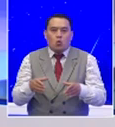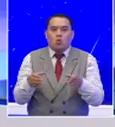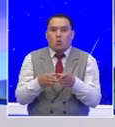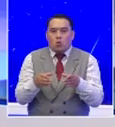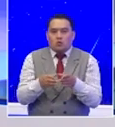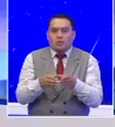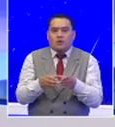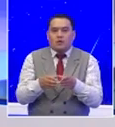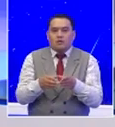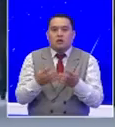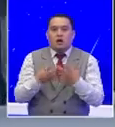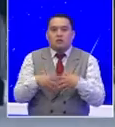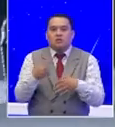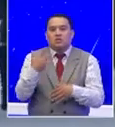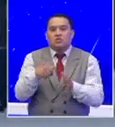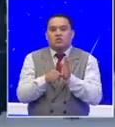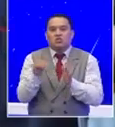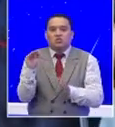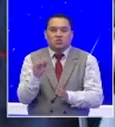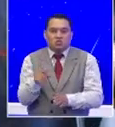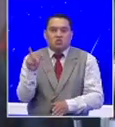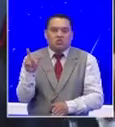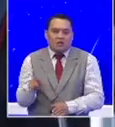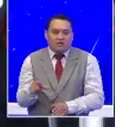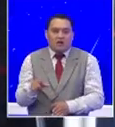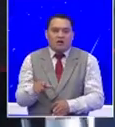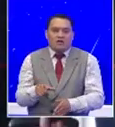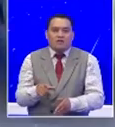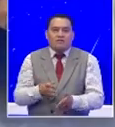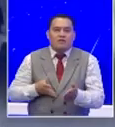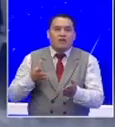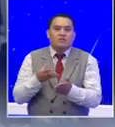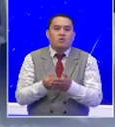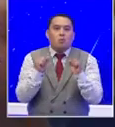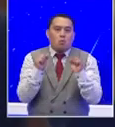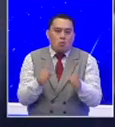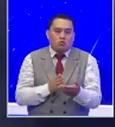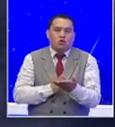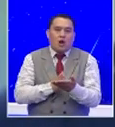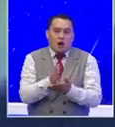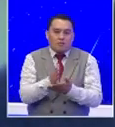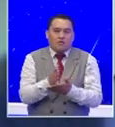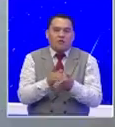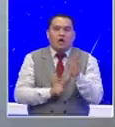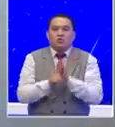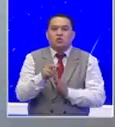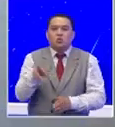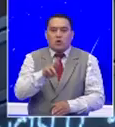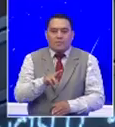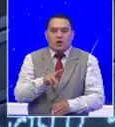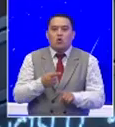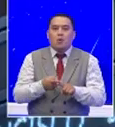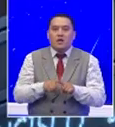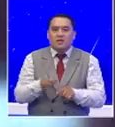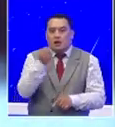JAL насчитывает порядка 36 тысяч человек, и выплаты им могут быть направлены уже в начале июля. Кроме